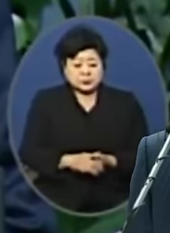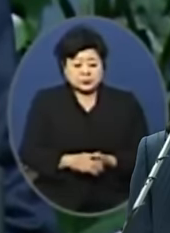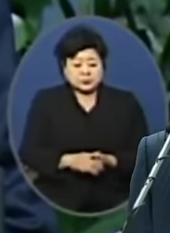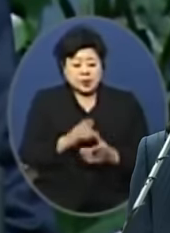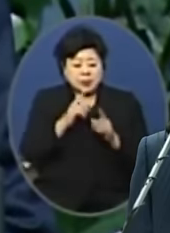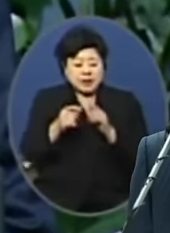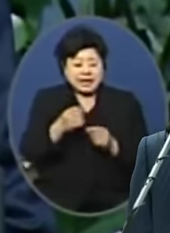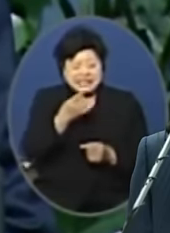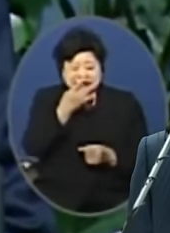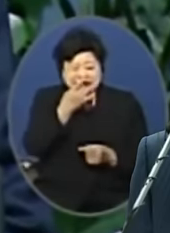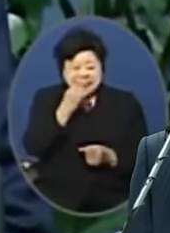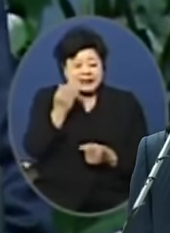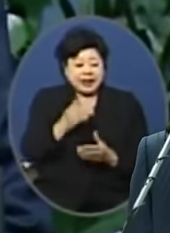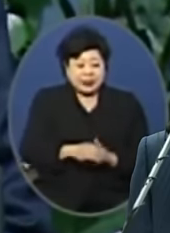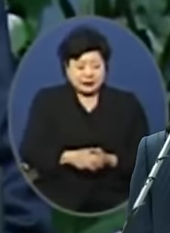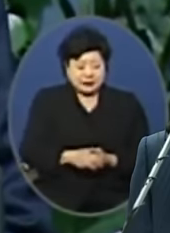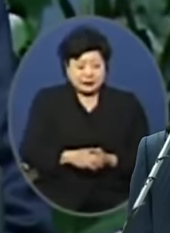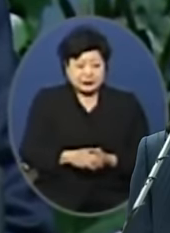말이 씨가 된다.